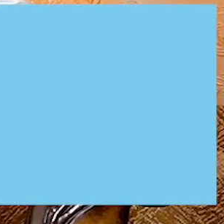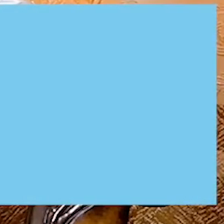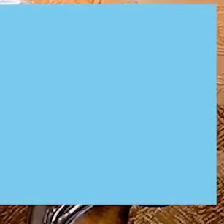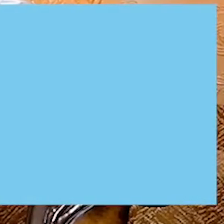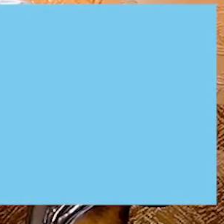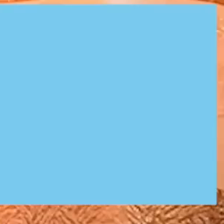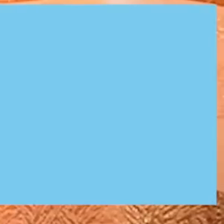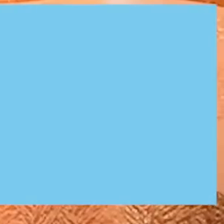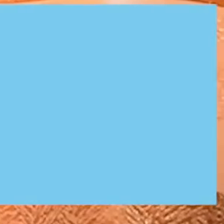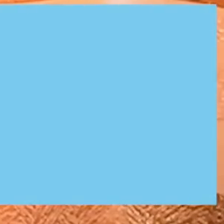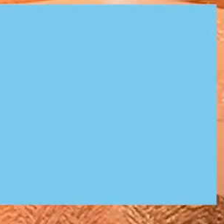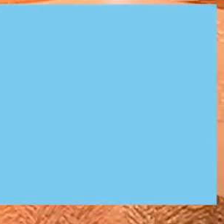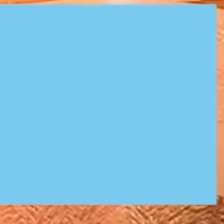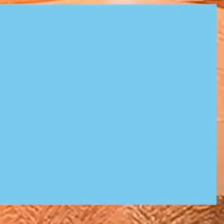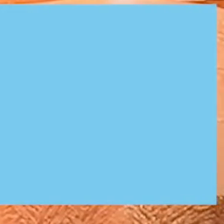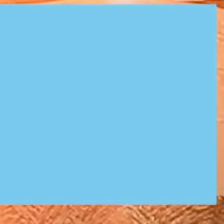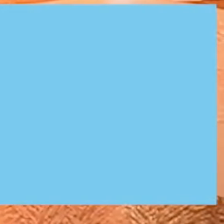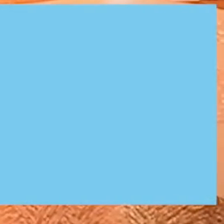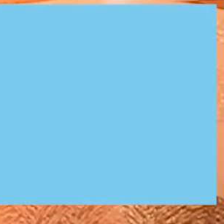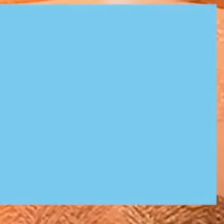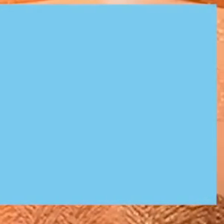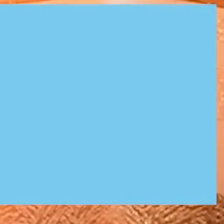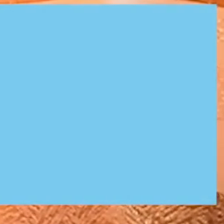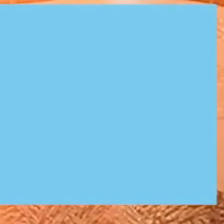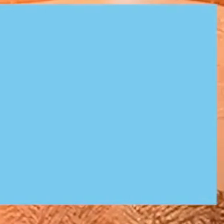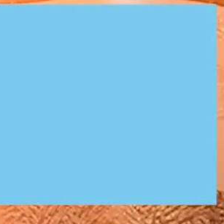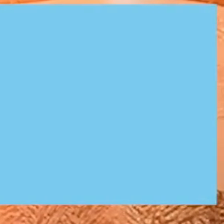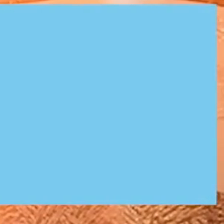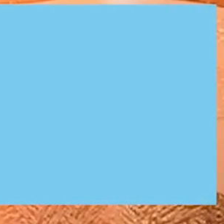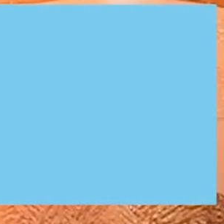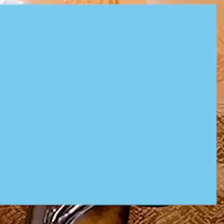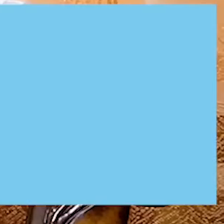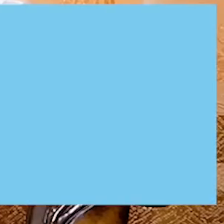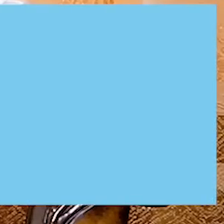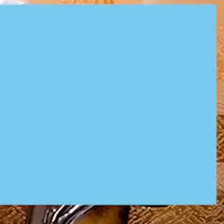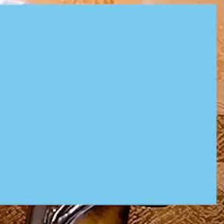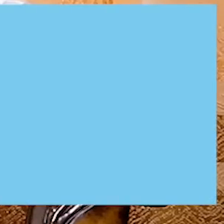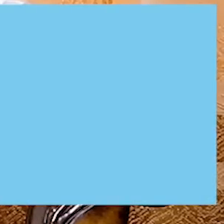Lakini chama chetu kina desturi uamuzi